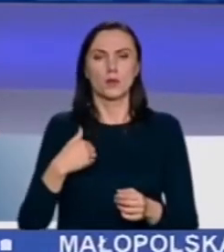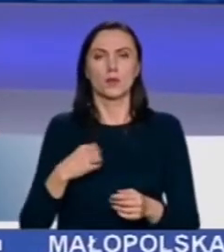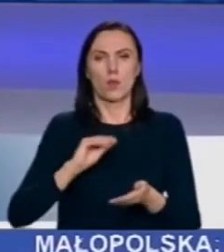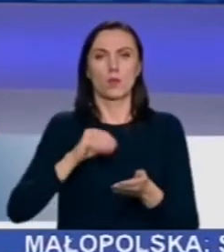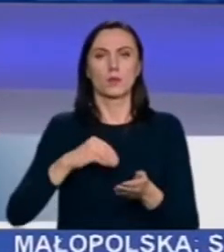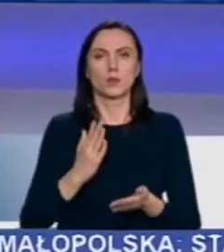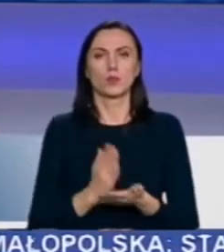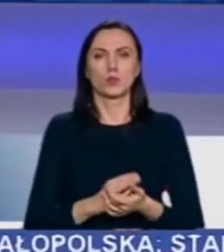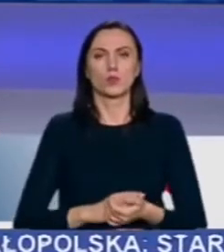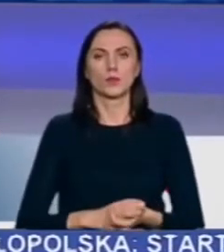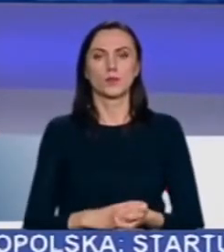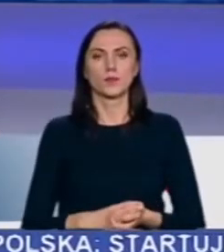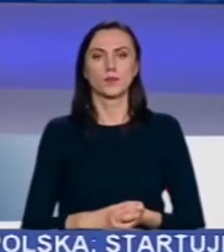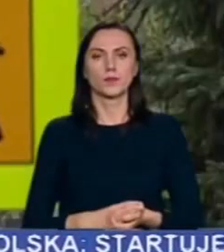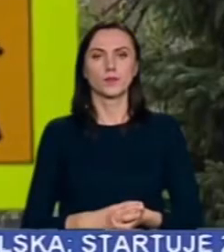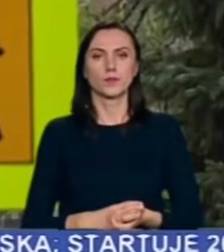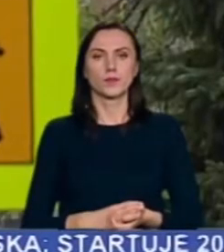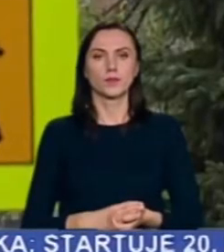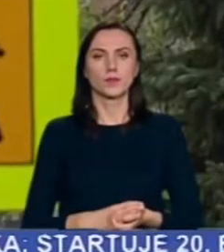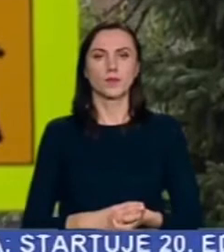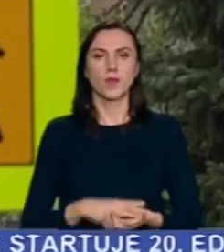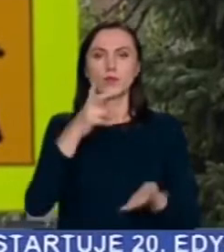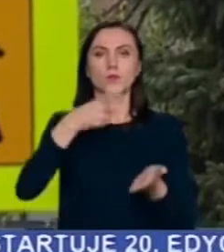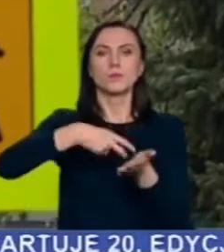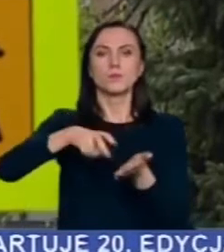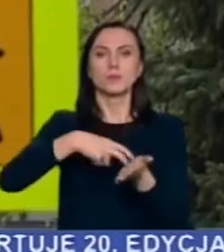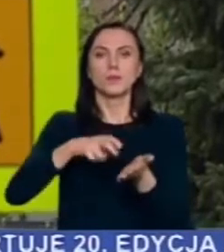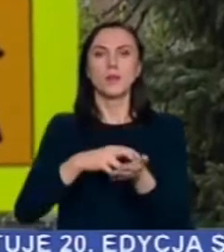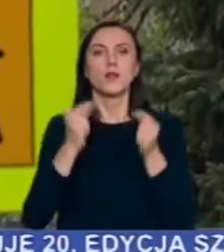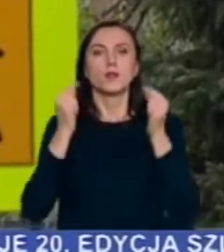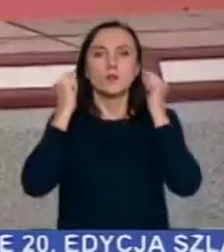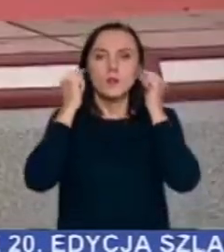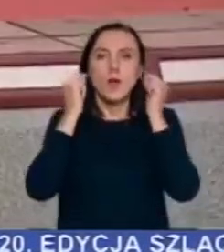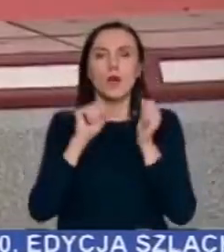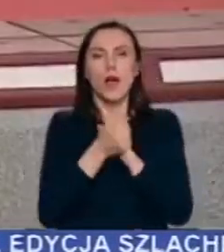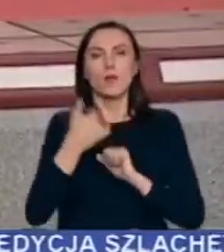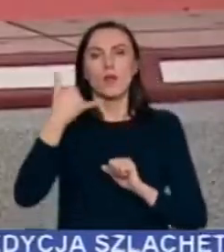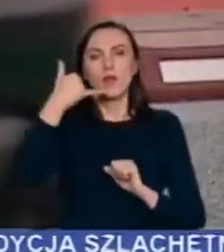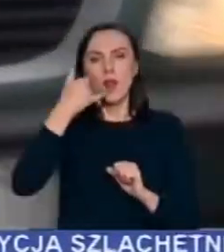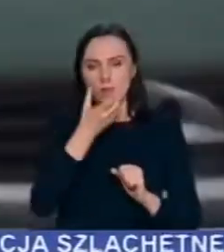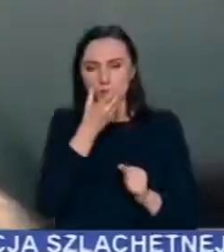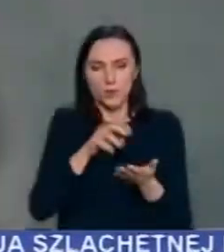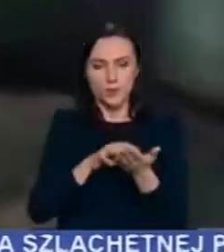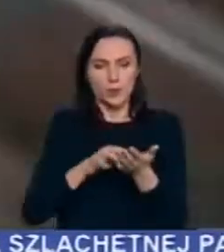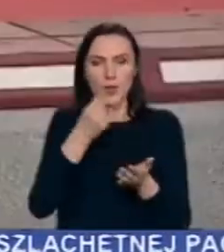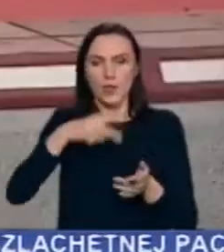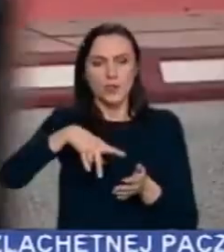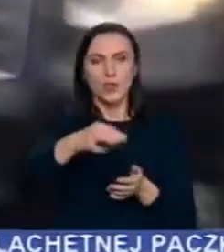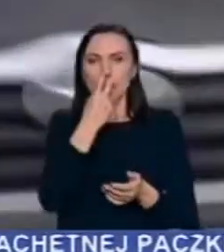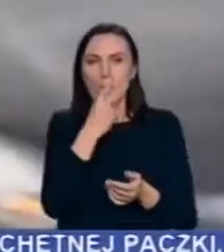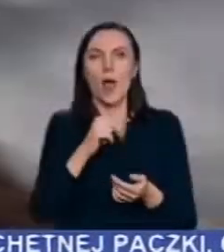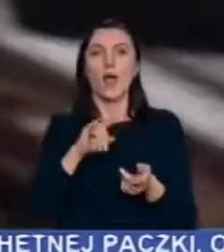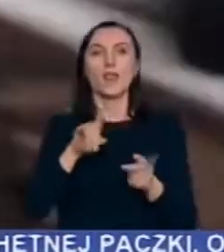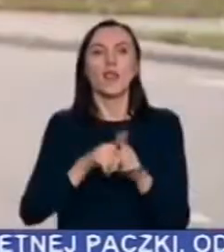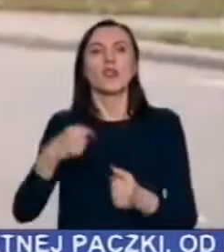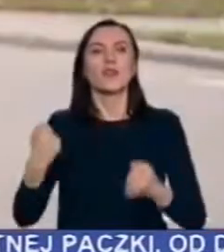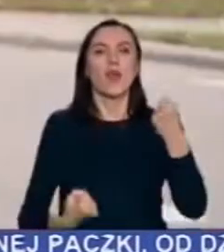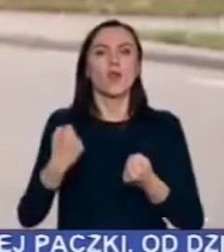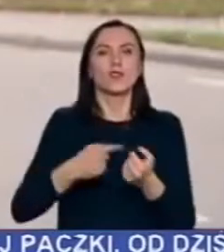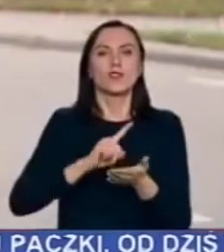Agata Jędrzejczyk-Dyląg. Piesi ze słuchawkami na uszach i z komórką w ręku. Kierowcy rozkojarzeni i wiecznie